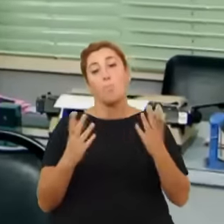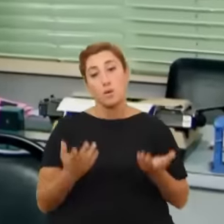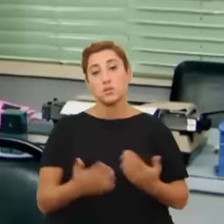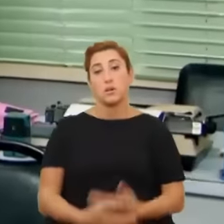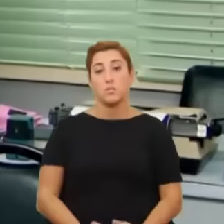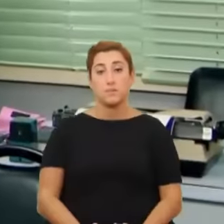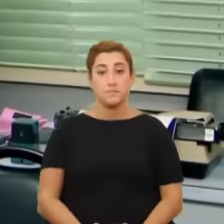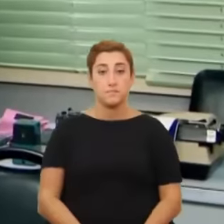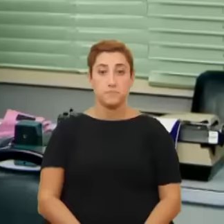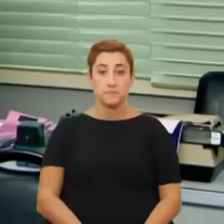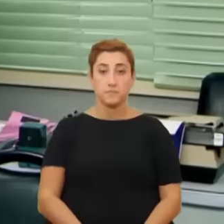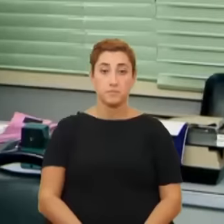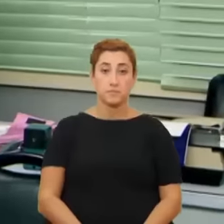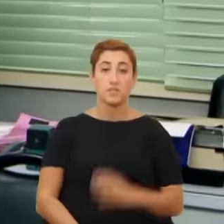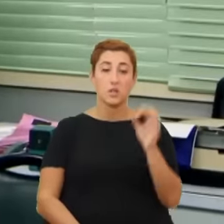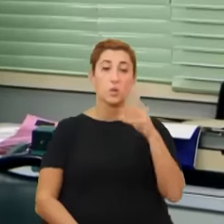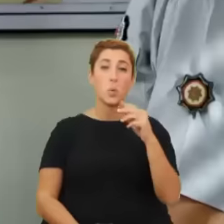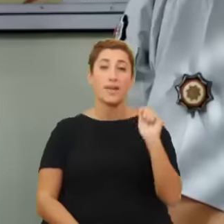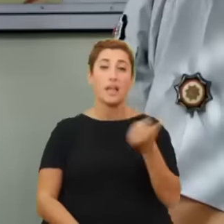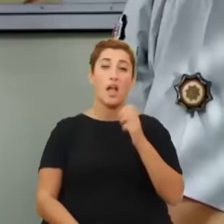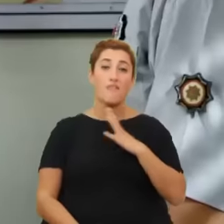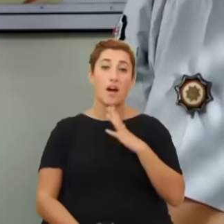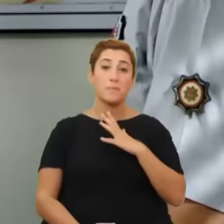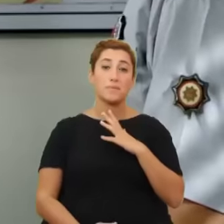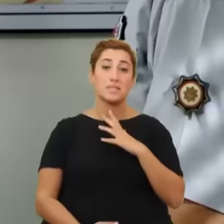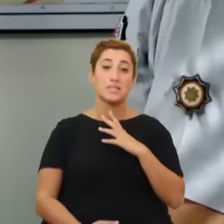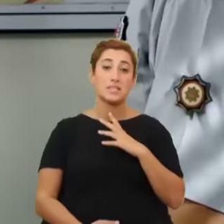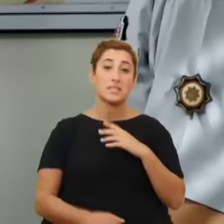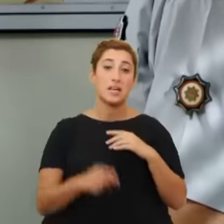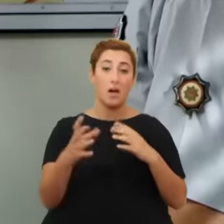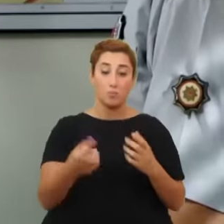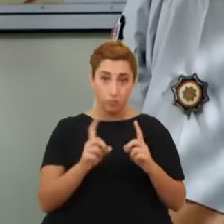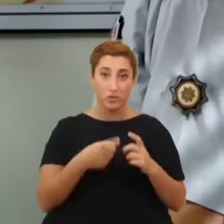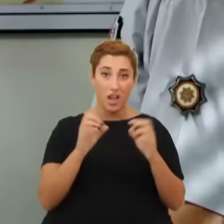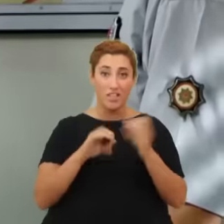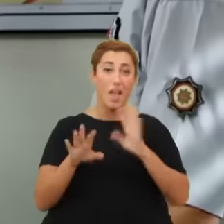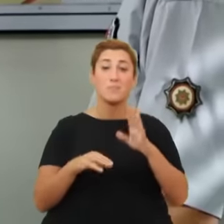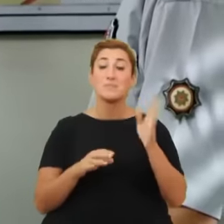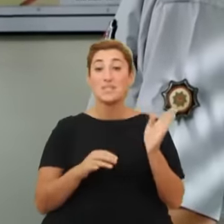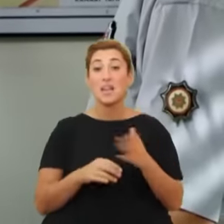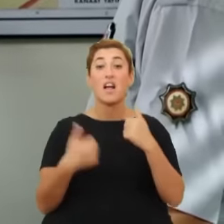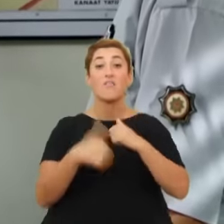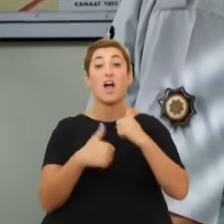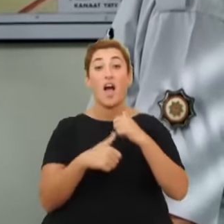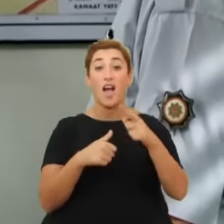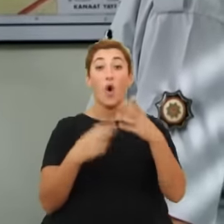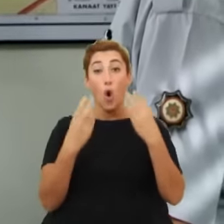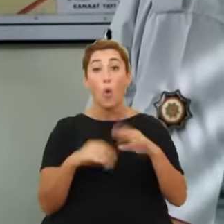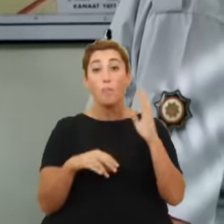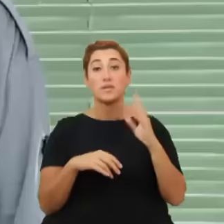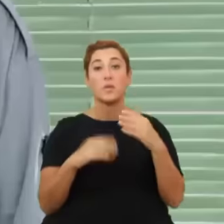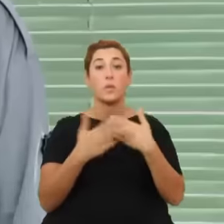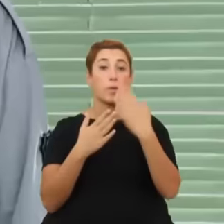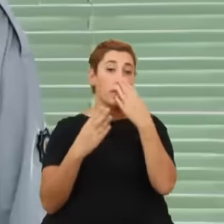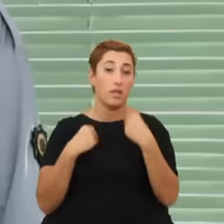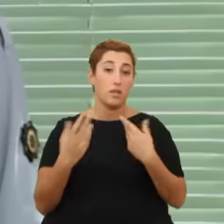Selahattin. İşte çok değerliymiş. Ya ileride bunun değeri artacakmış. Ayrıca hem zaten tarihi eser olmasa bile düğün